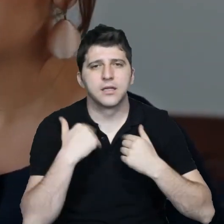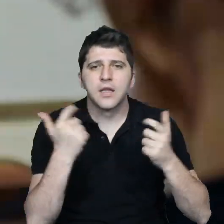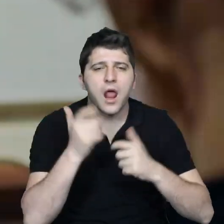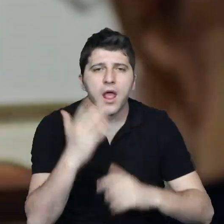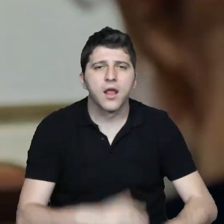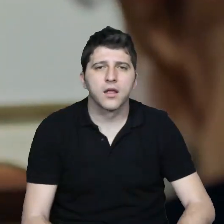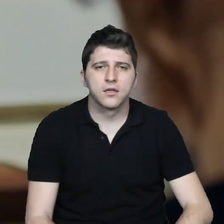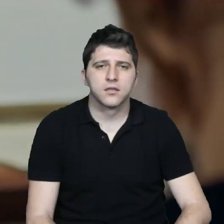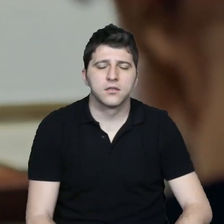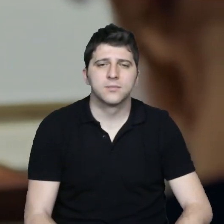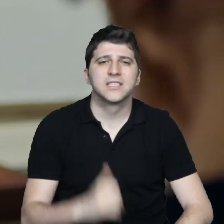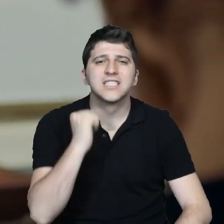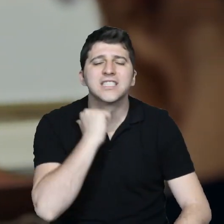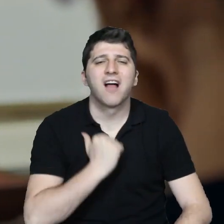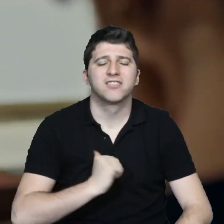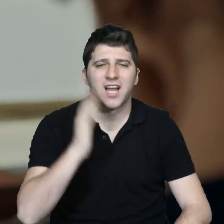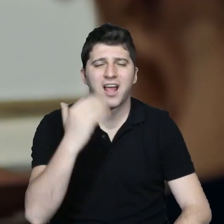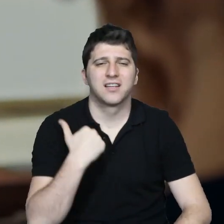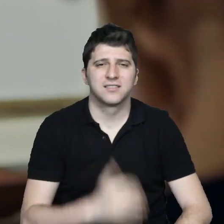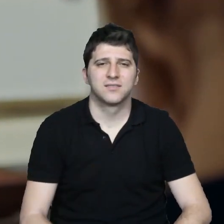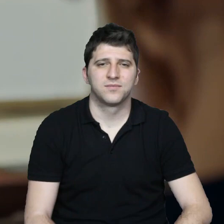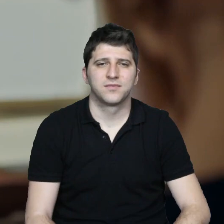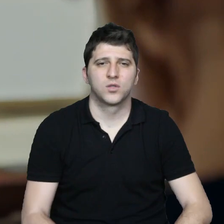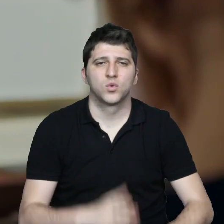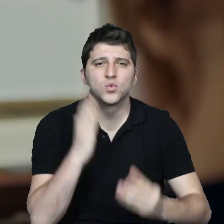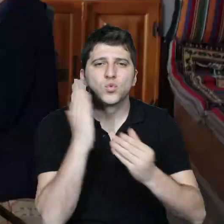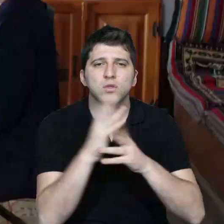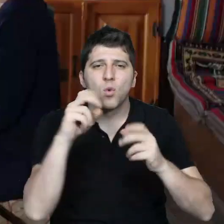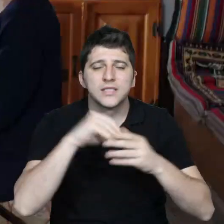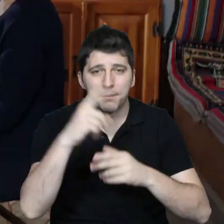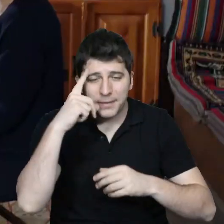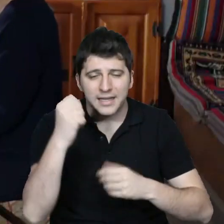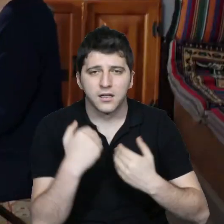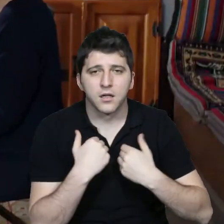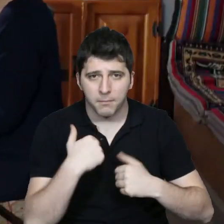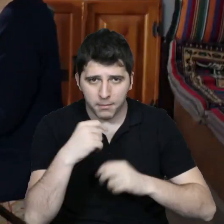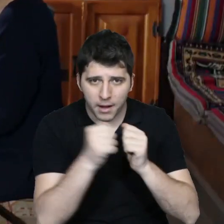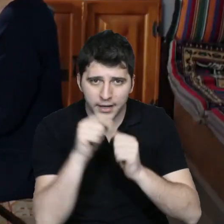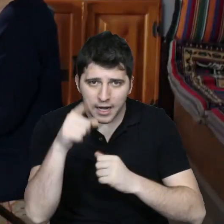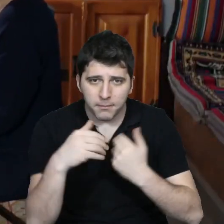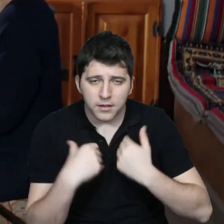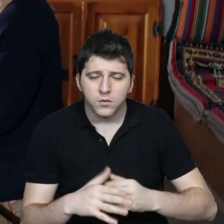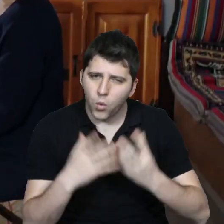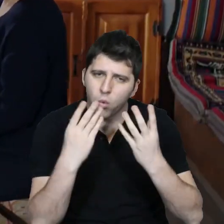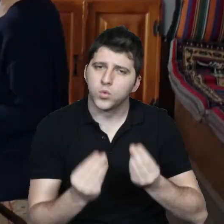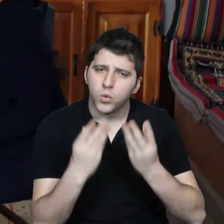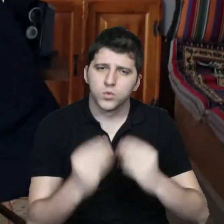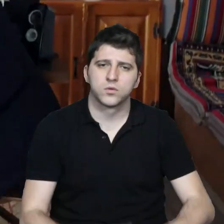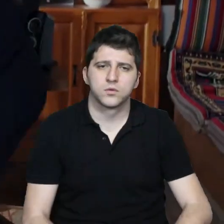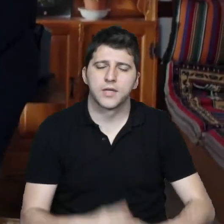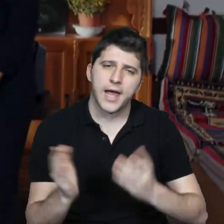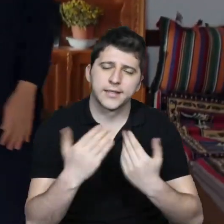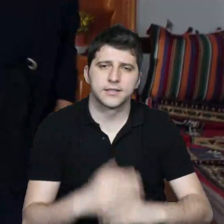Nereye? Savcılığa. Dosya hakkında bilgi alacağım. Ben de seninle geleyim mi? Olur, olur.